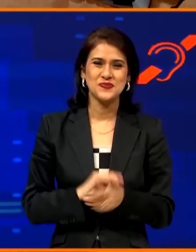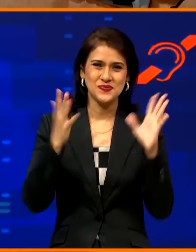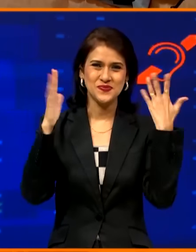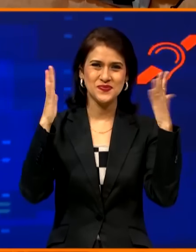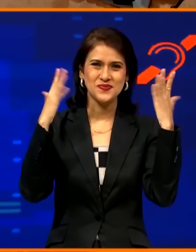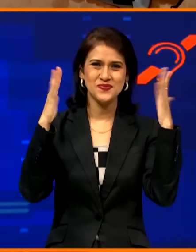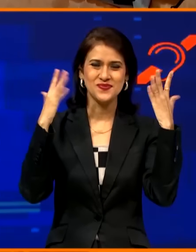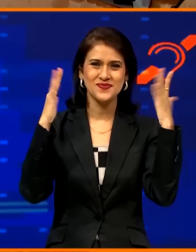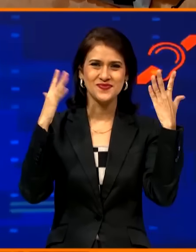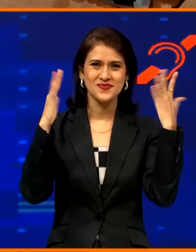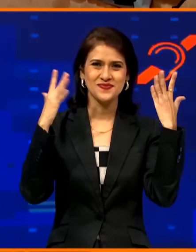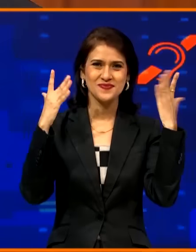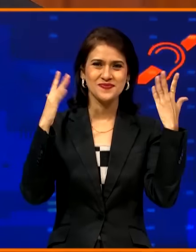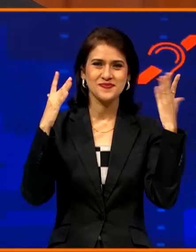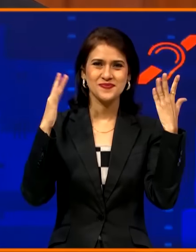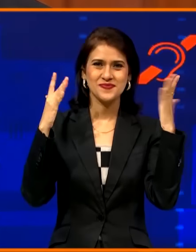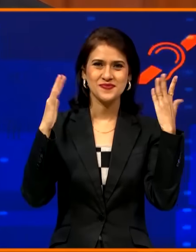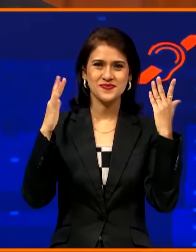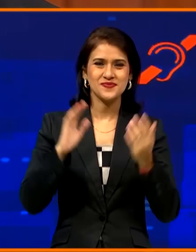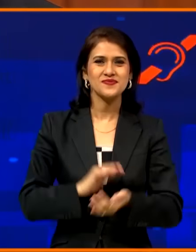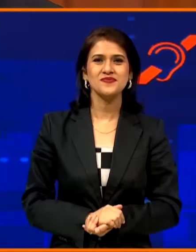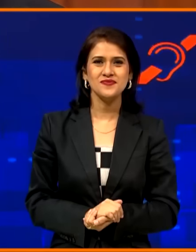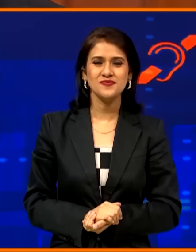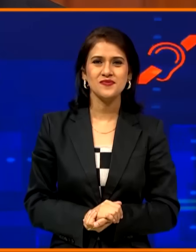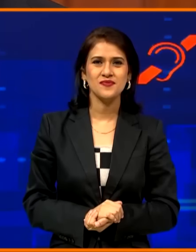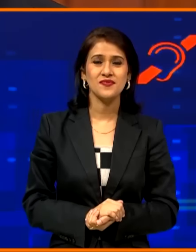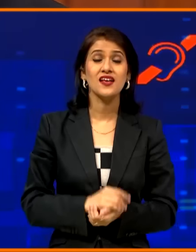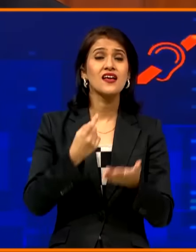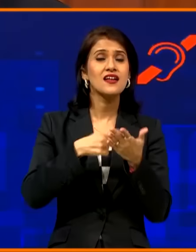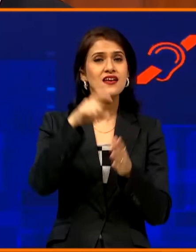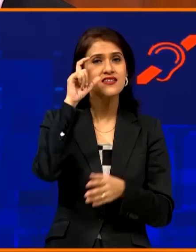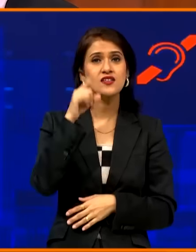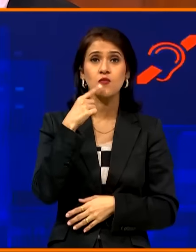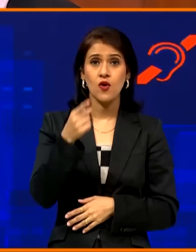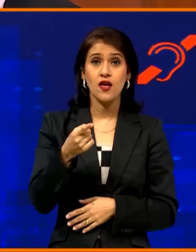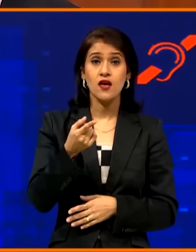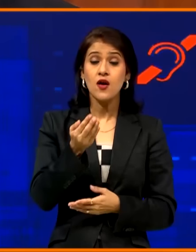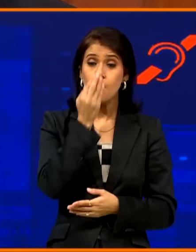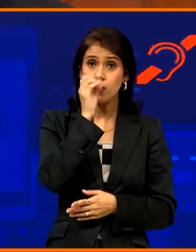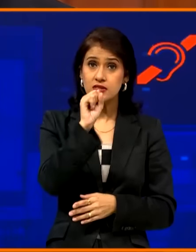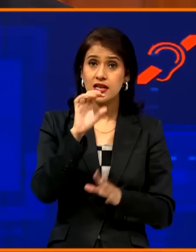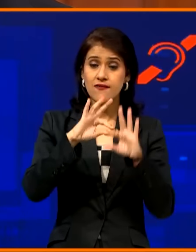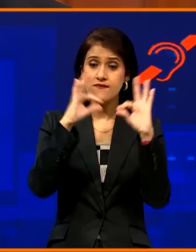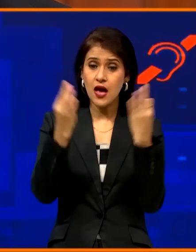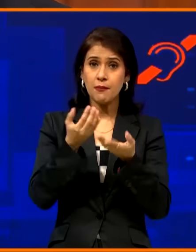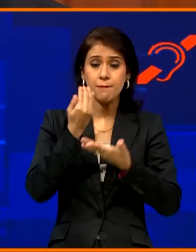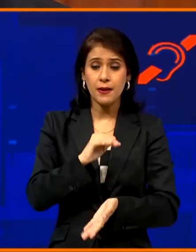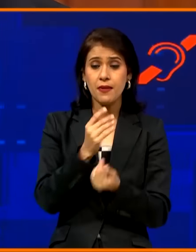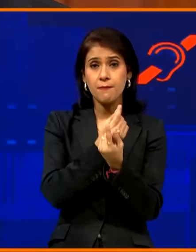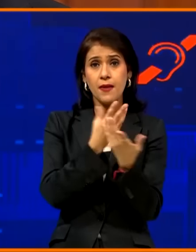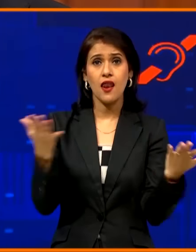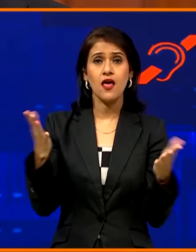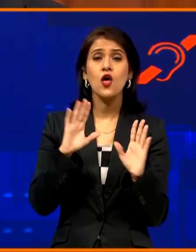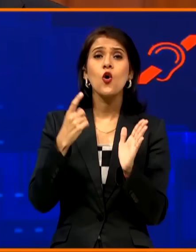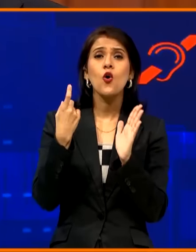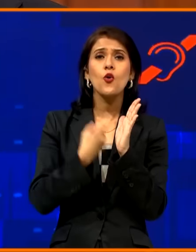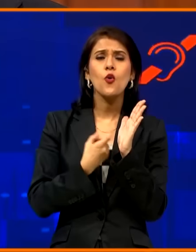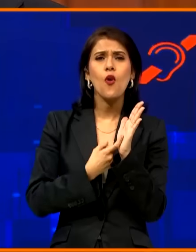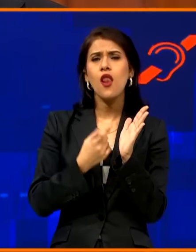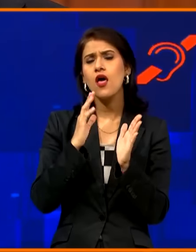फैमिली उनका सवाल है प्रेशन य है कि जो मुस्लिम फैमिली है उनमें बहुत ज्यादा बच्चे होते हैं तो कितने बच्चे होने